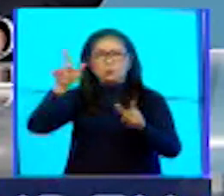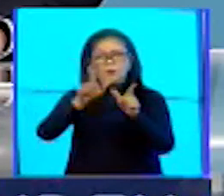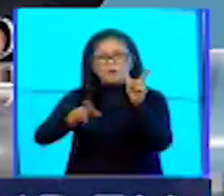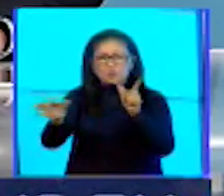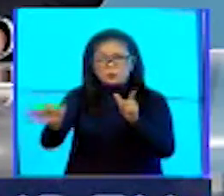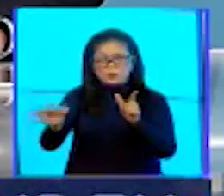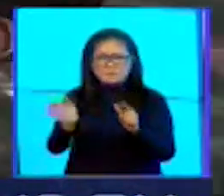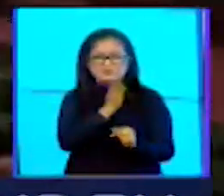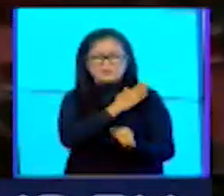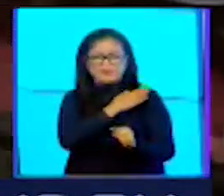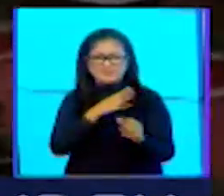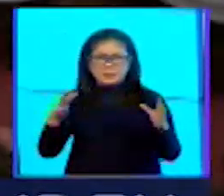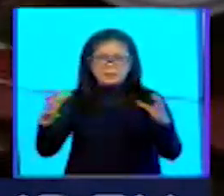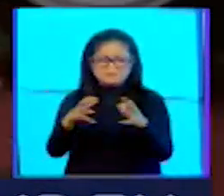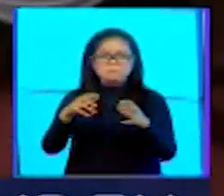Indonesia.